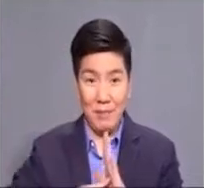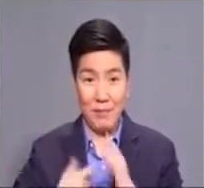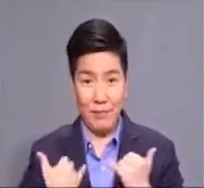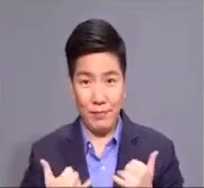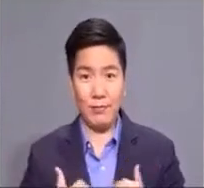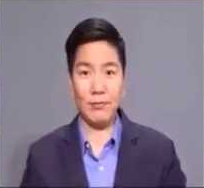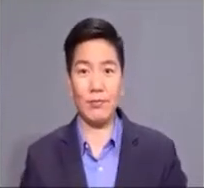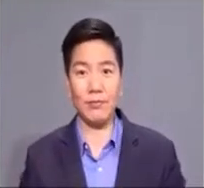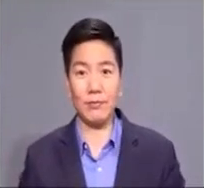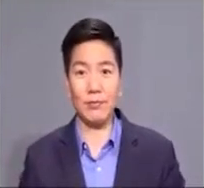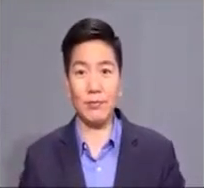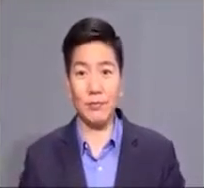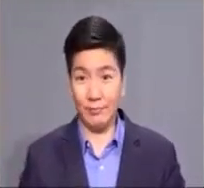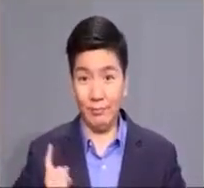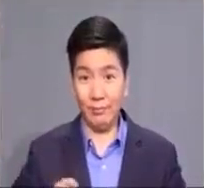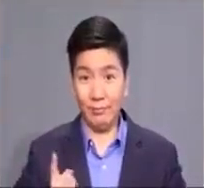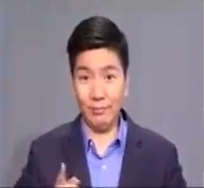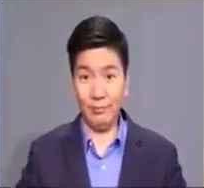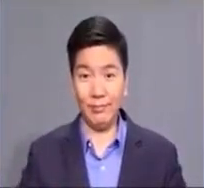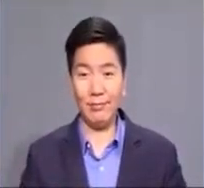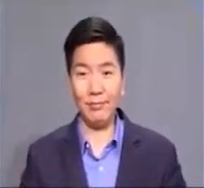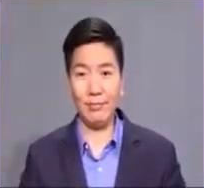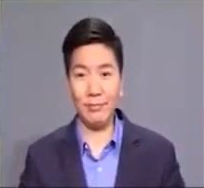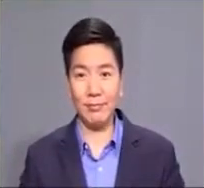ะจริงอ่ะ